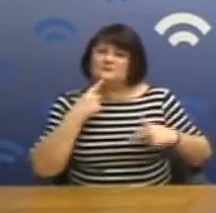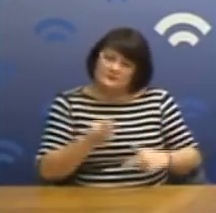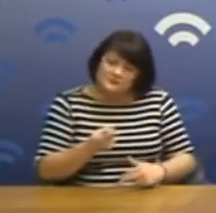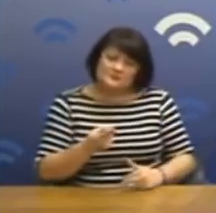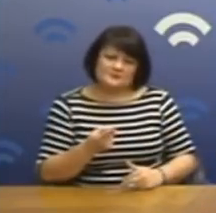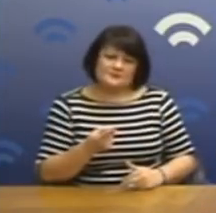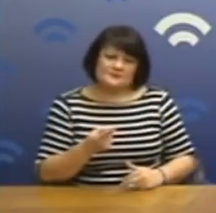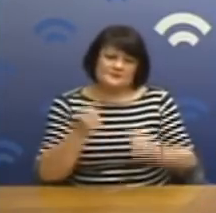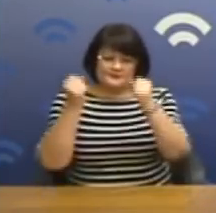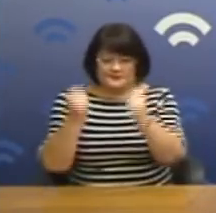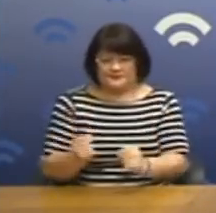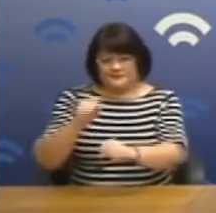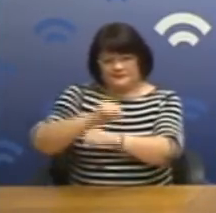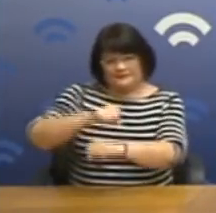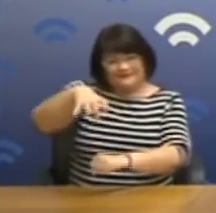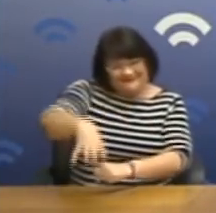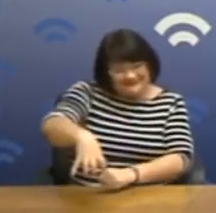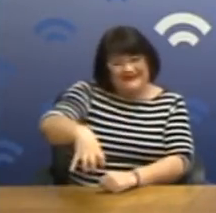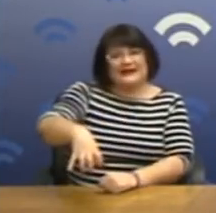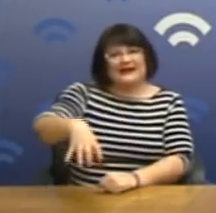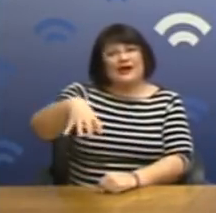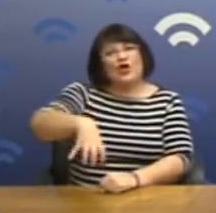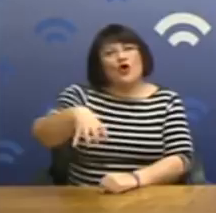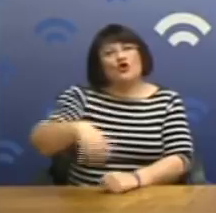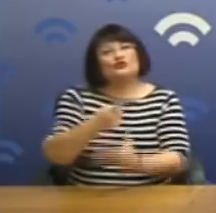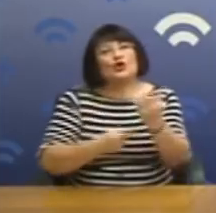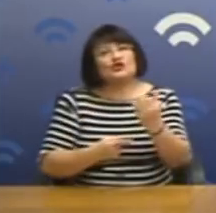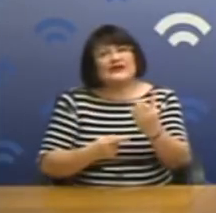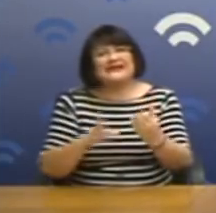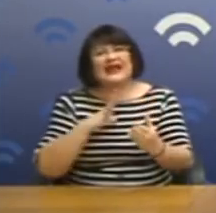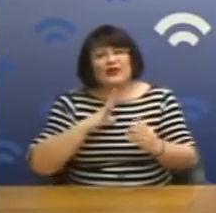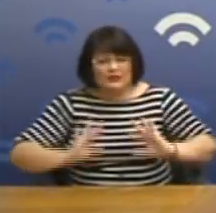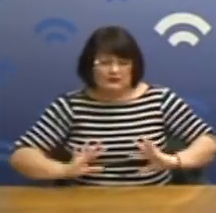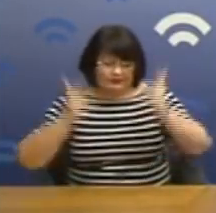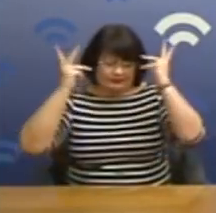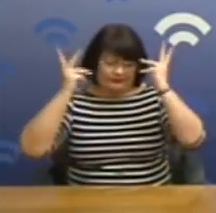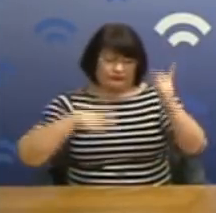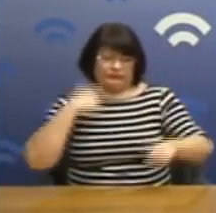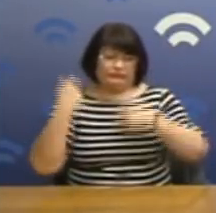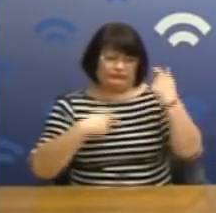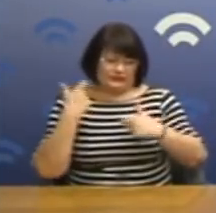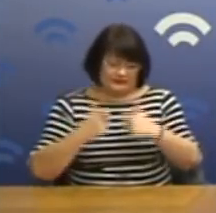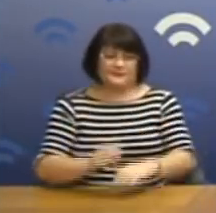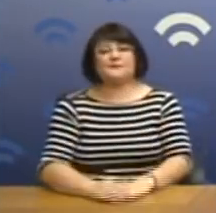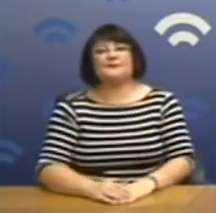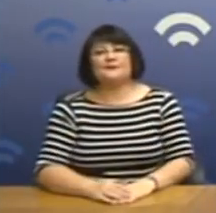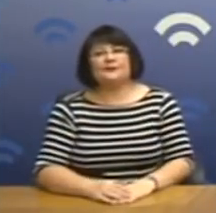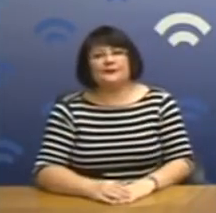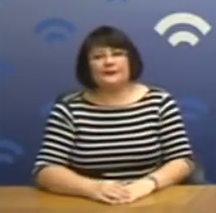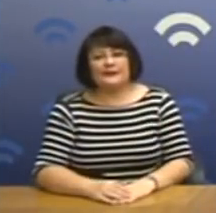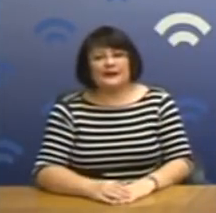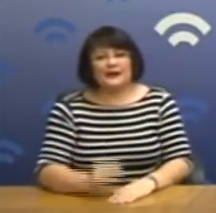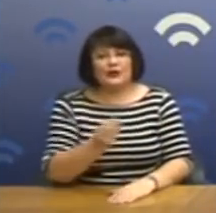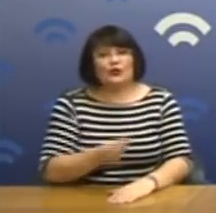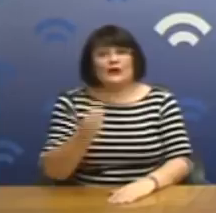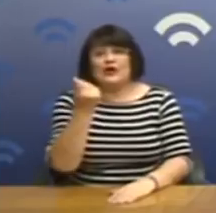για εγκατάσταση προσφύγων. Πιο συγκεκριμένα για όλα αυτά, σε εφαρμογή της θέσης ότι οι περισσότεροι είναι